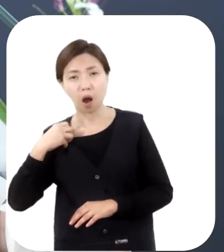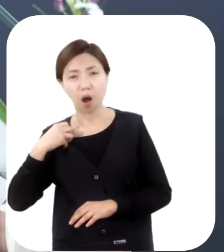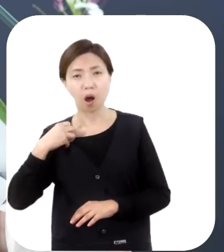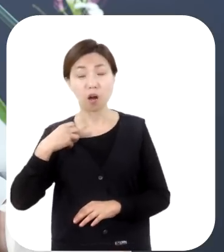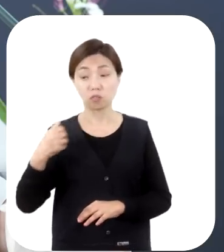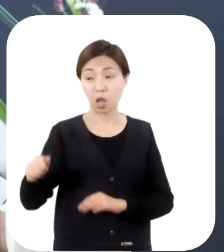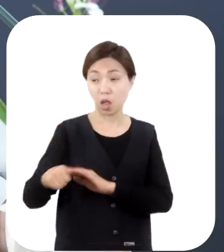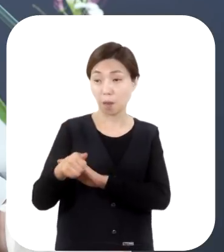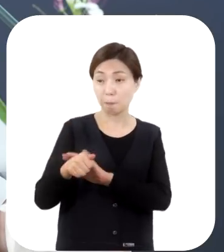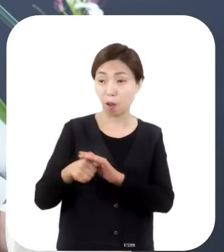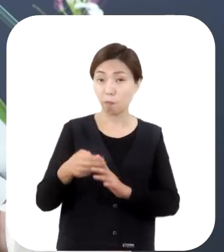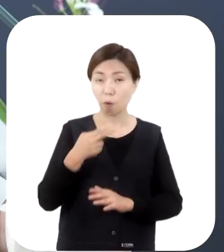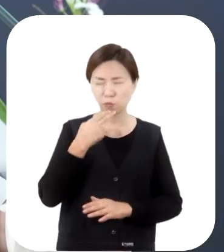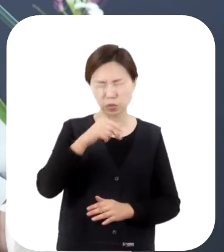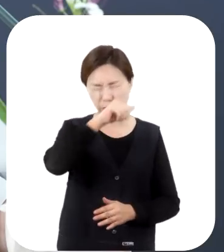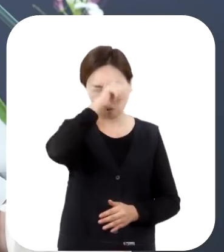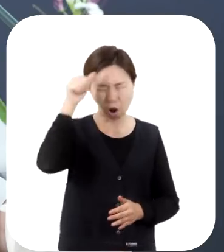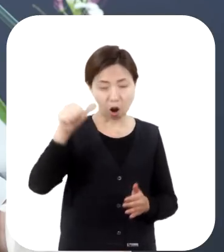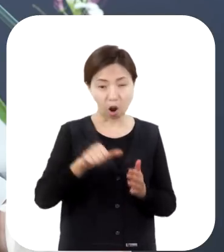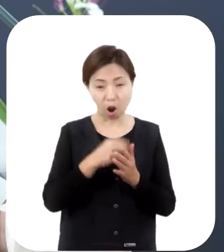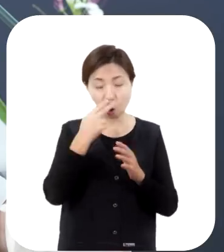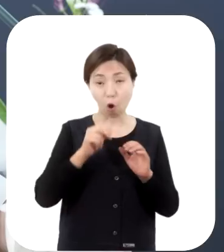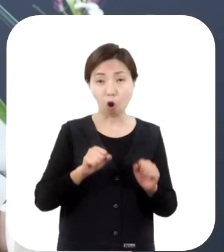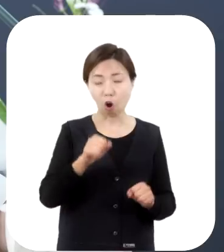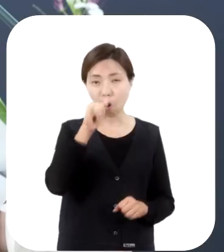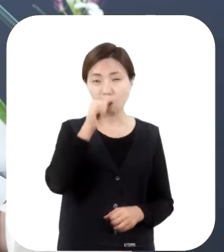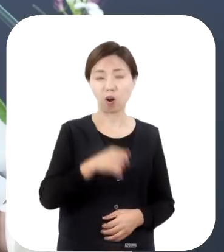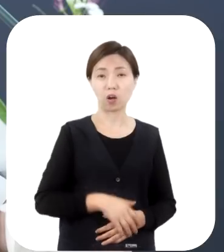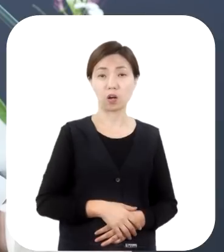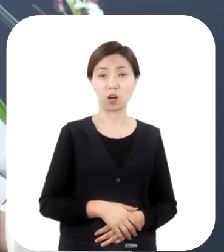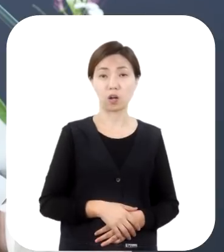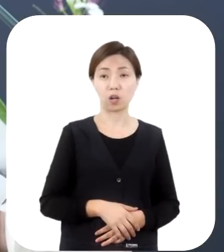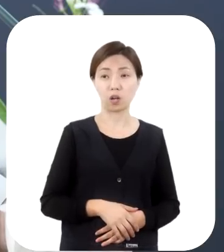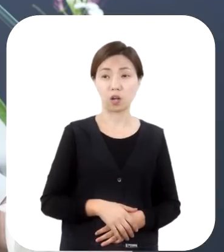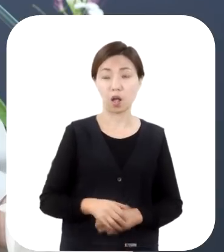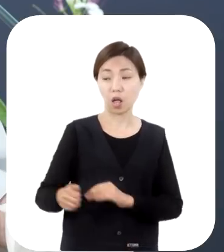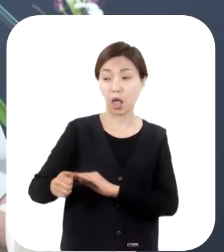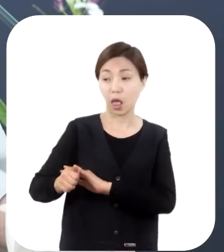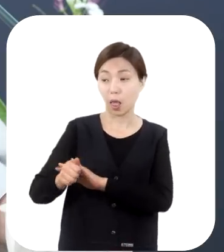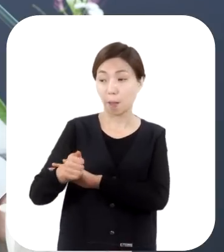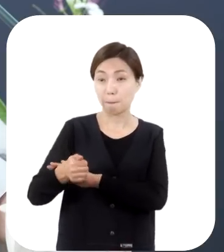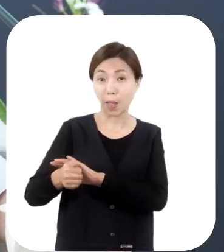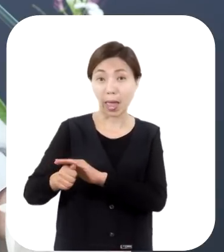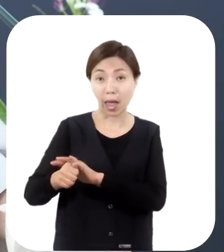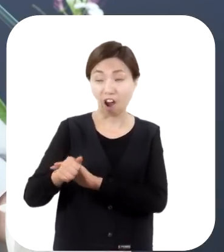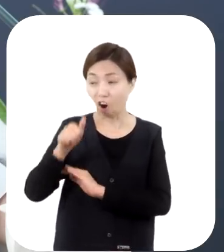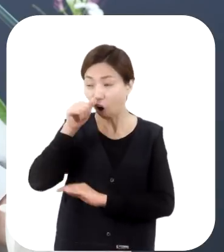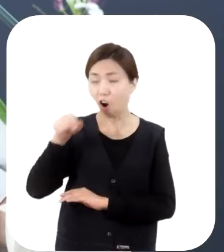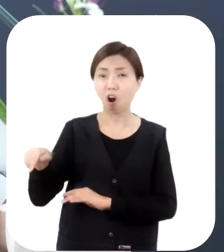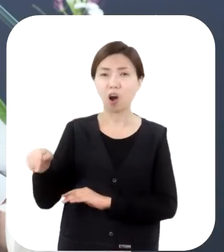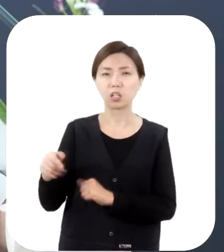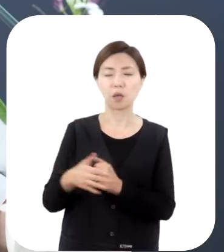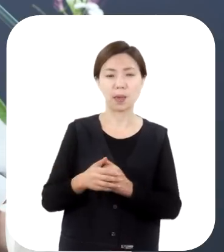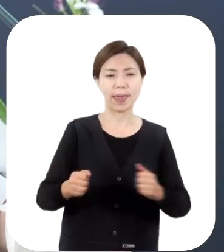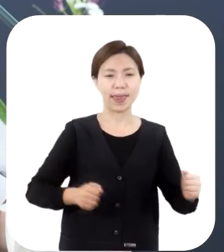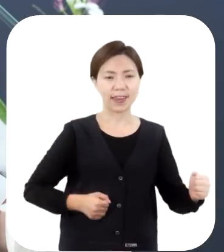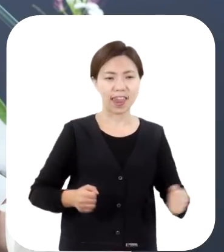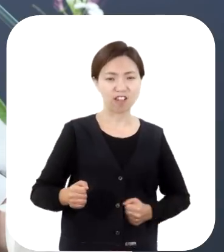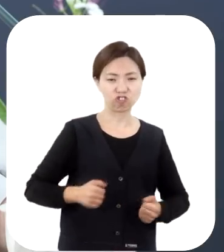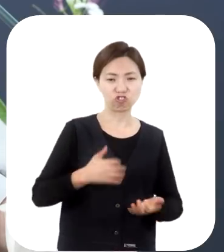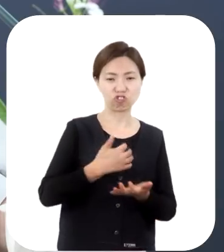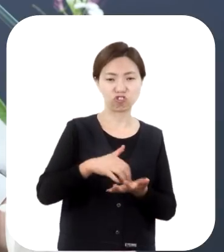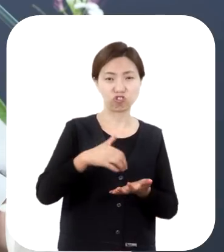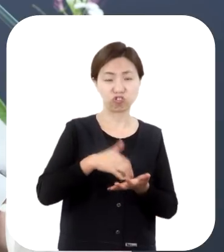개구리는 번영을 고갈 수가 있다. 뱀 때문에 개구리는 일정한 이상